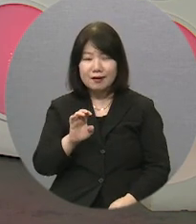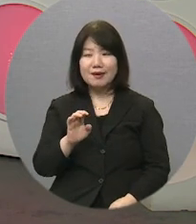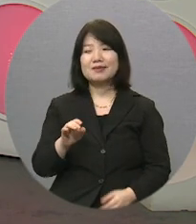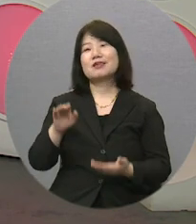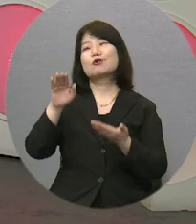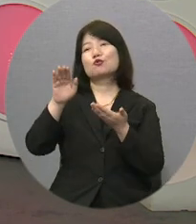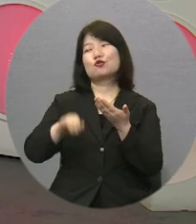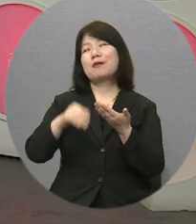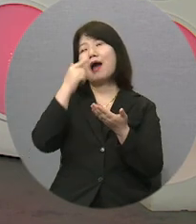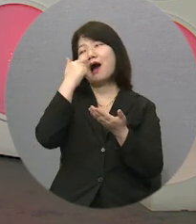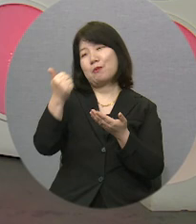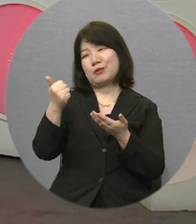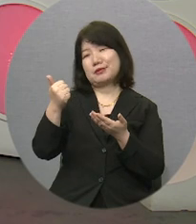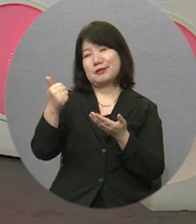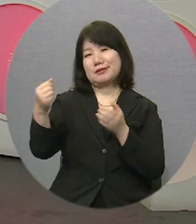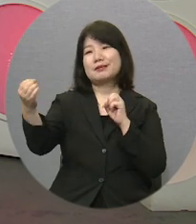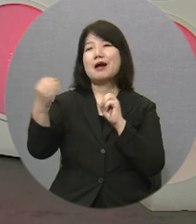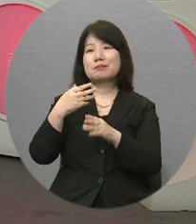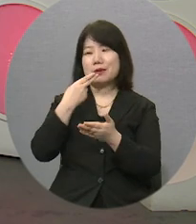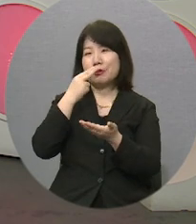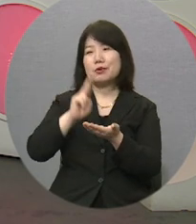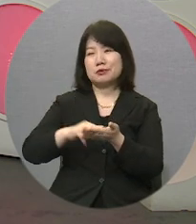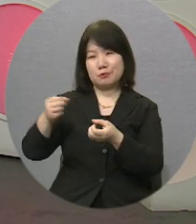후임 아버지의 답장이었습니다.